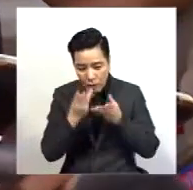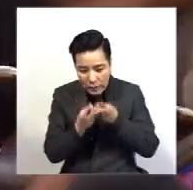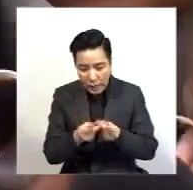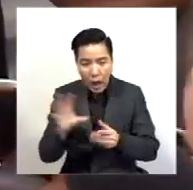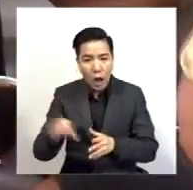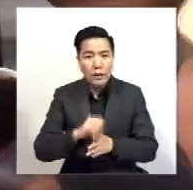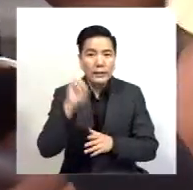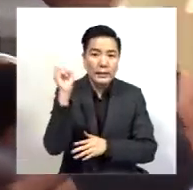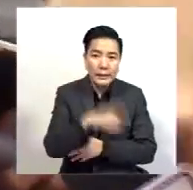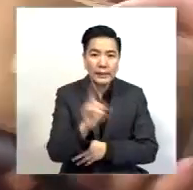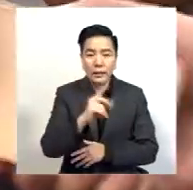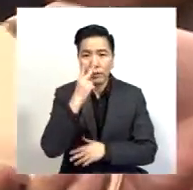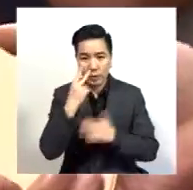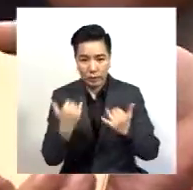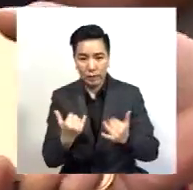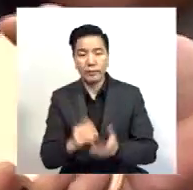าไปทิ้งที่ไหนไป